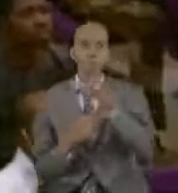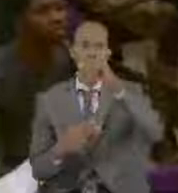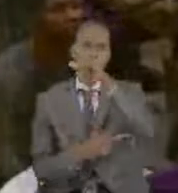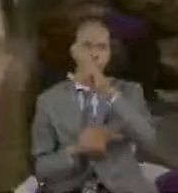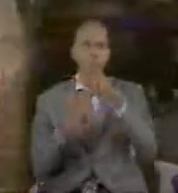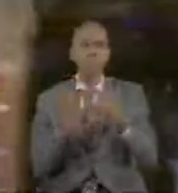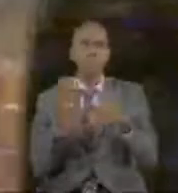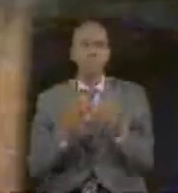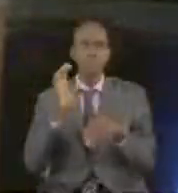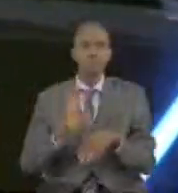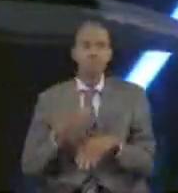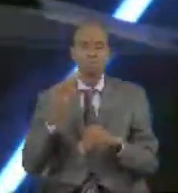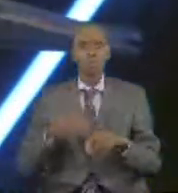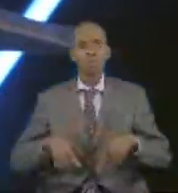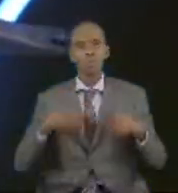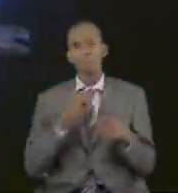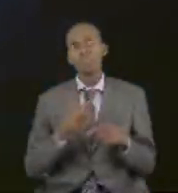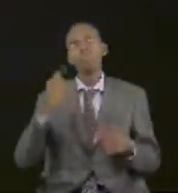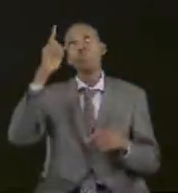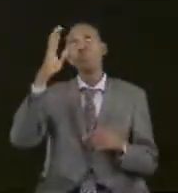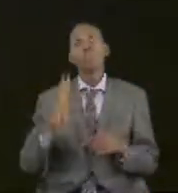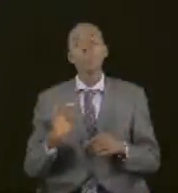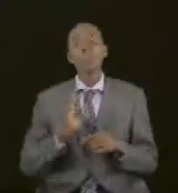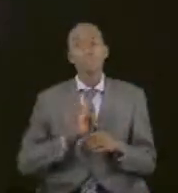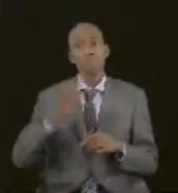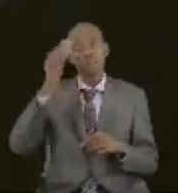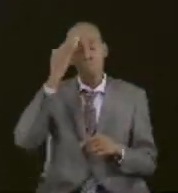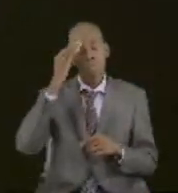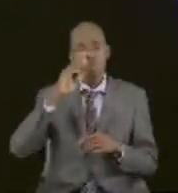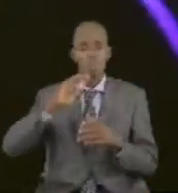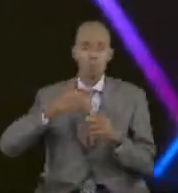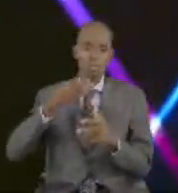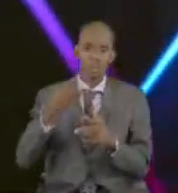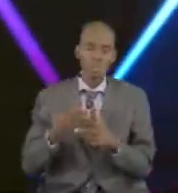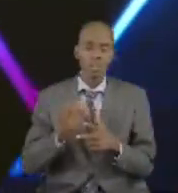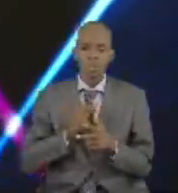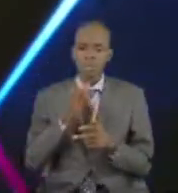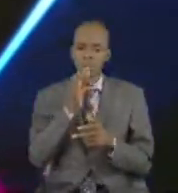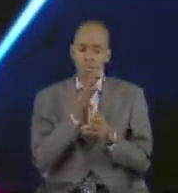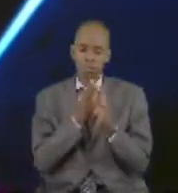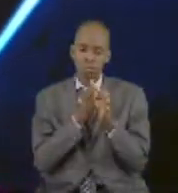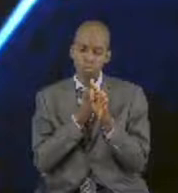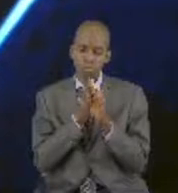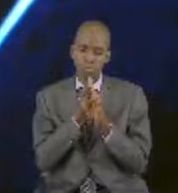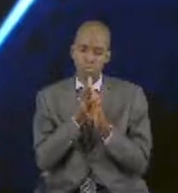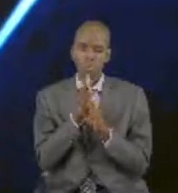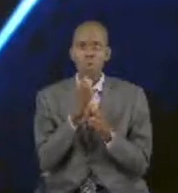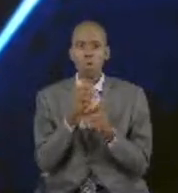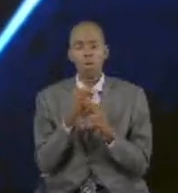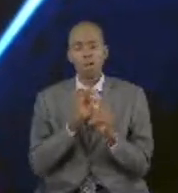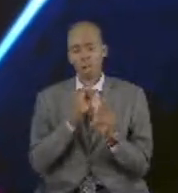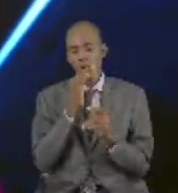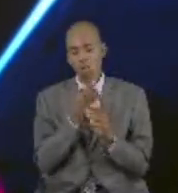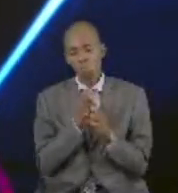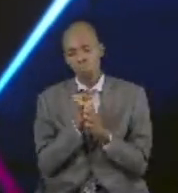de l'église du Dieu vivant, je sais que soit je suis dans la droite ligne ou je